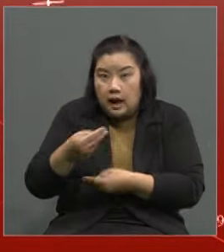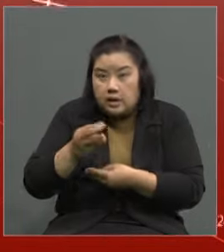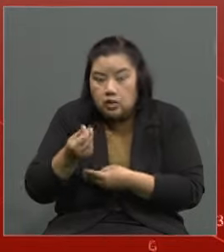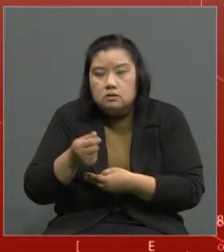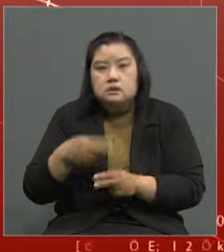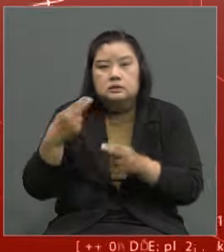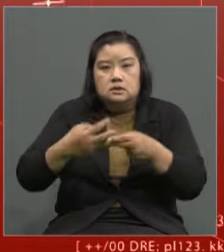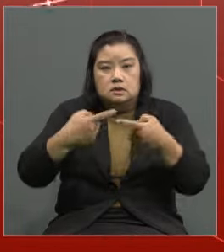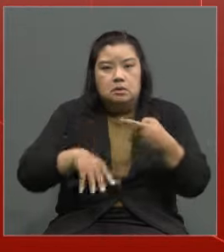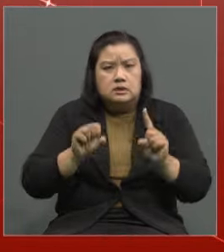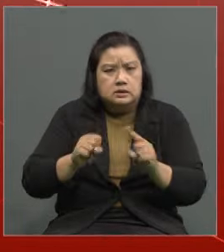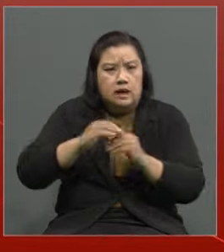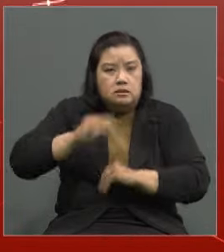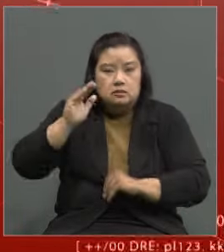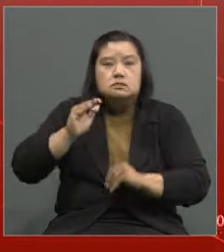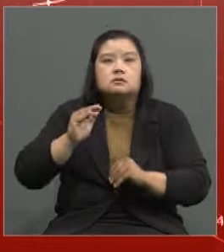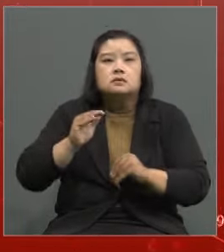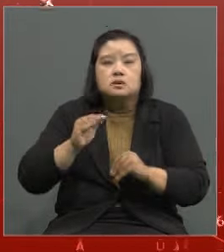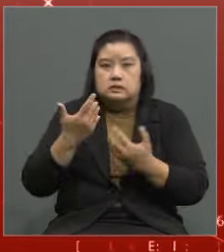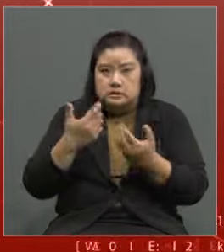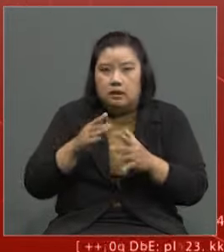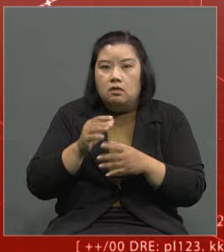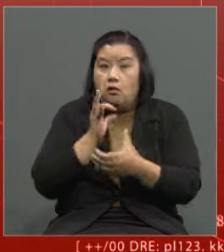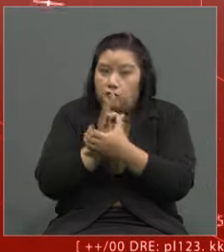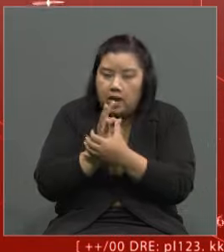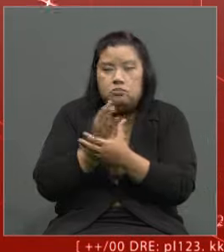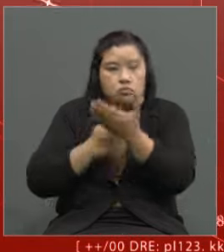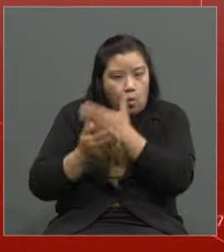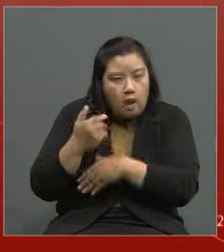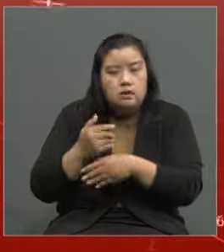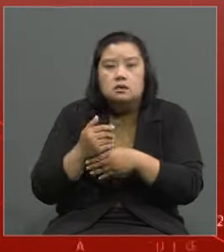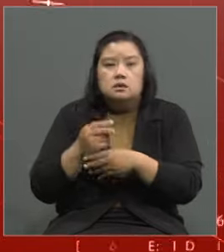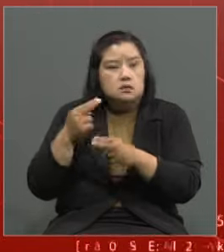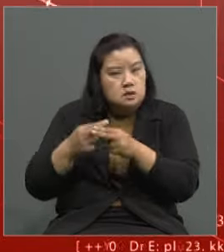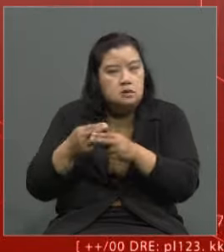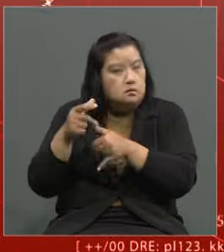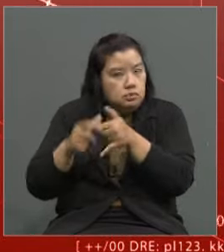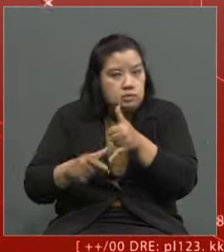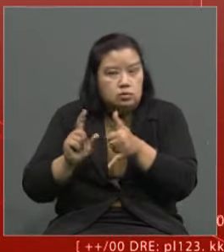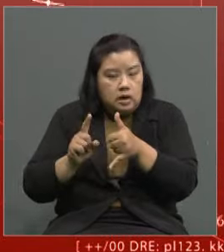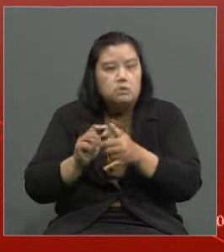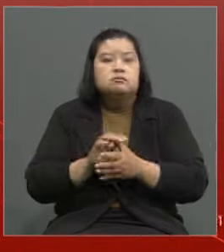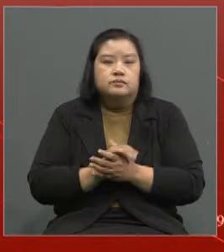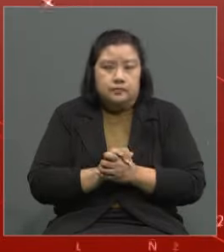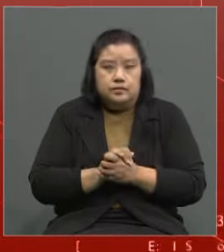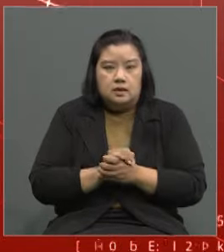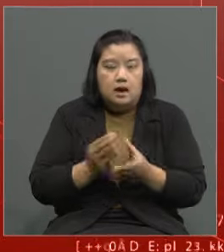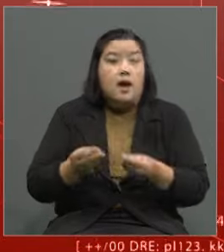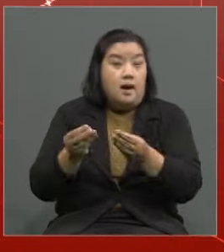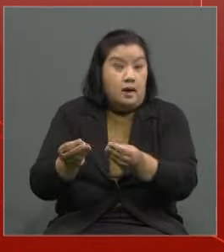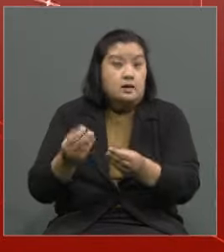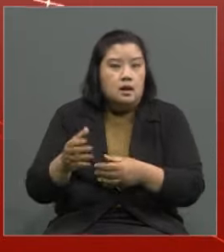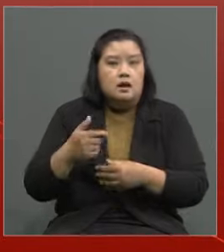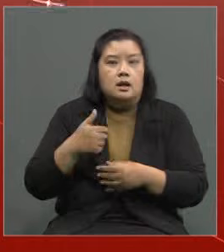ชื่อแล้วเห็นบอกว่าข้อมูลที่เอาไปขายให้เนี่ยอืออย่างเราเงี้ยครับค่าตัวเราอ่ะ